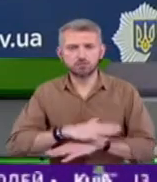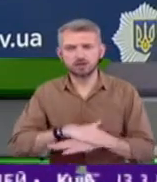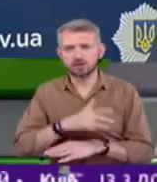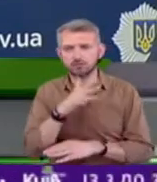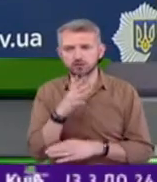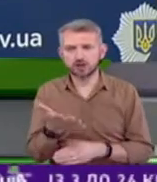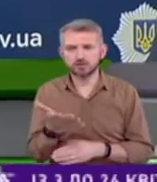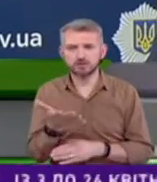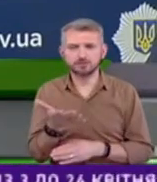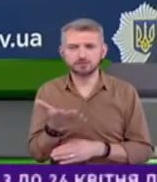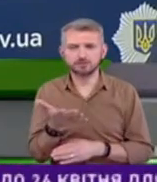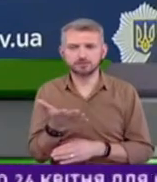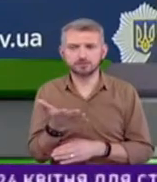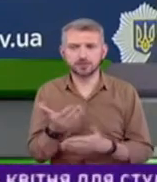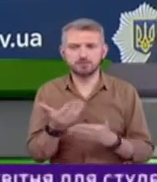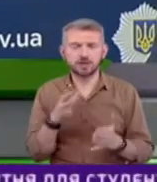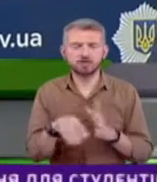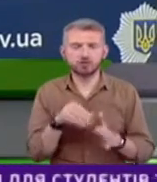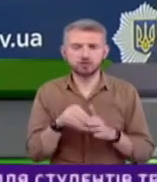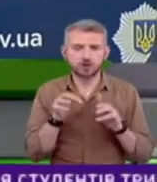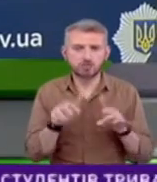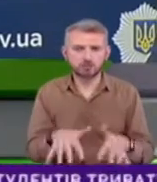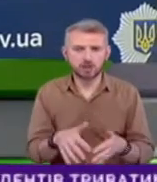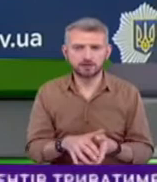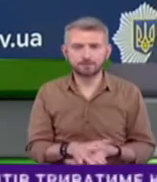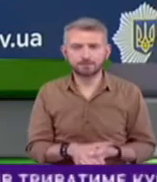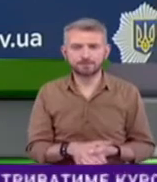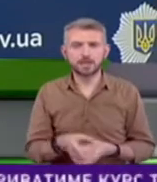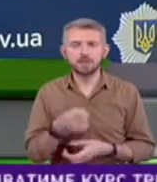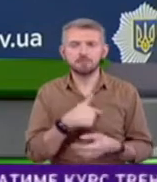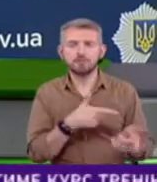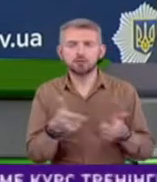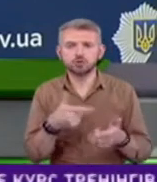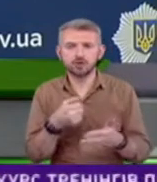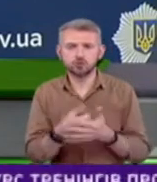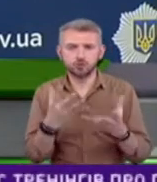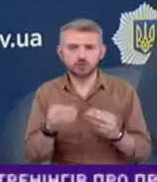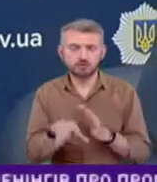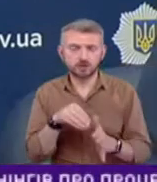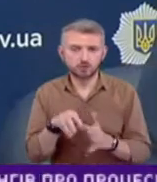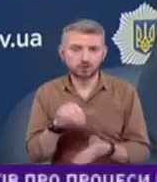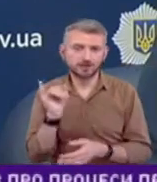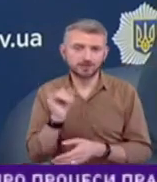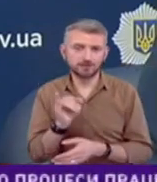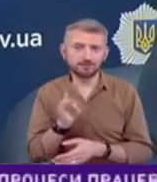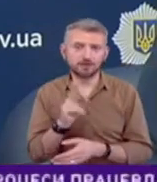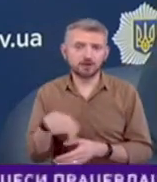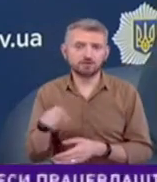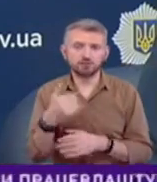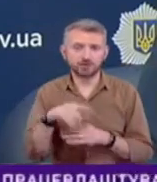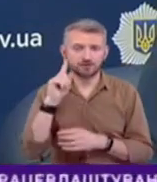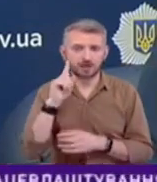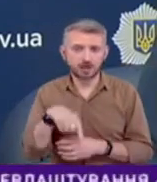час передвиборчої кампанії. Ми підготувалися до дня виборів і, як ви вже